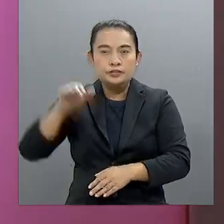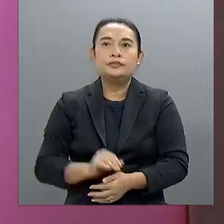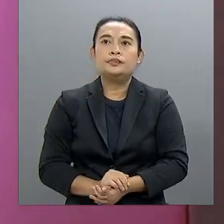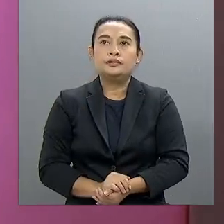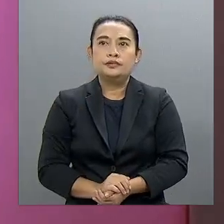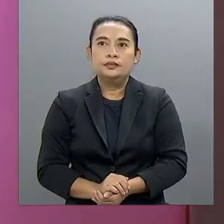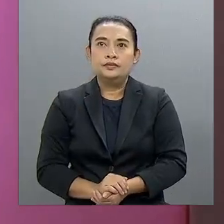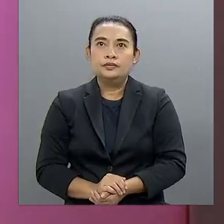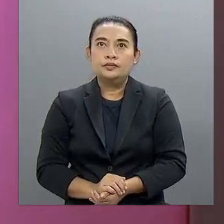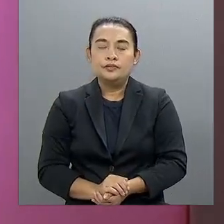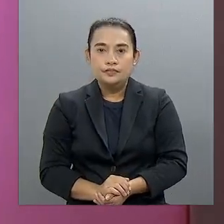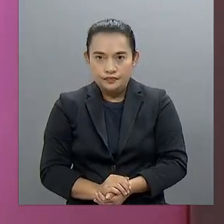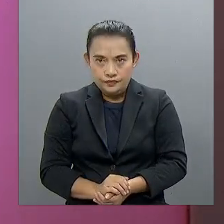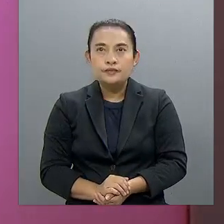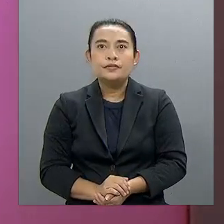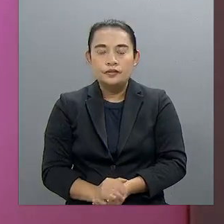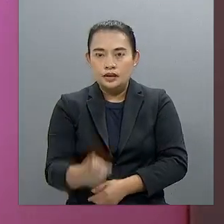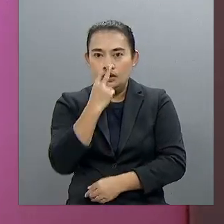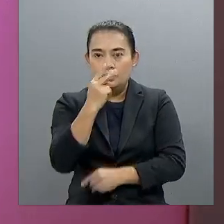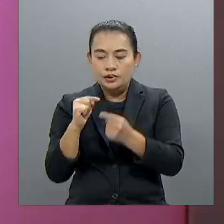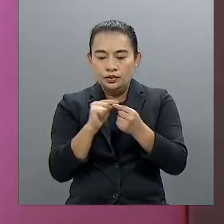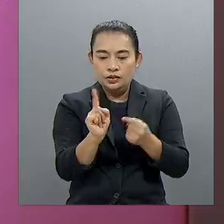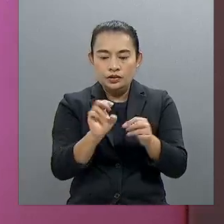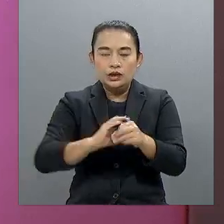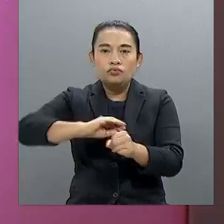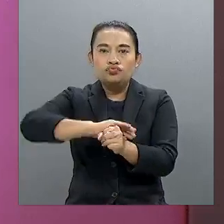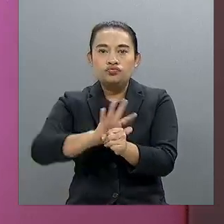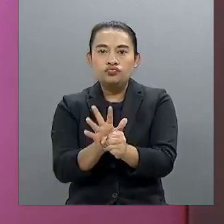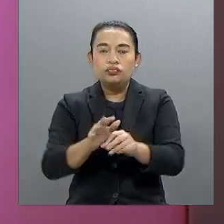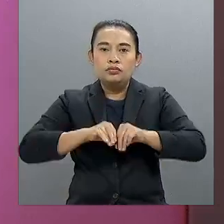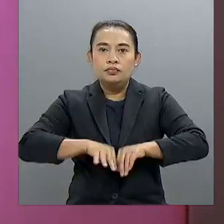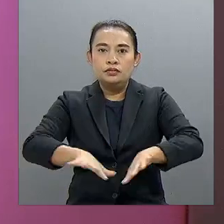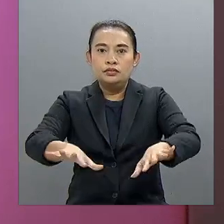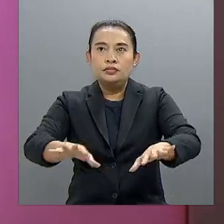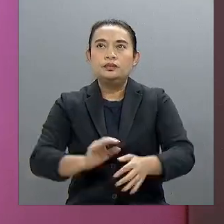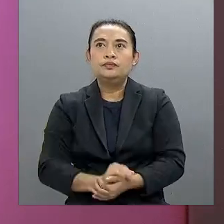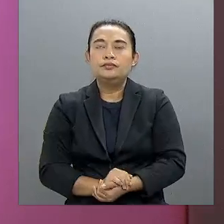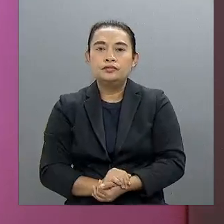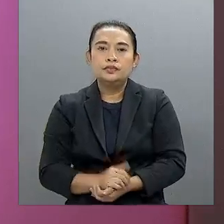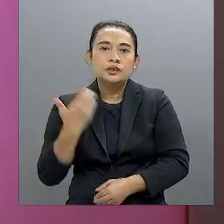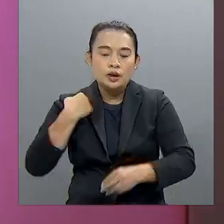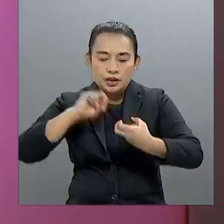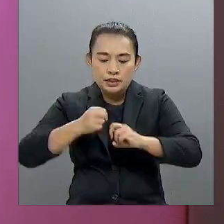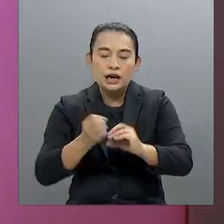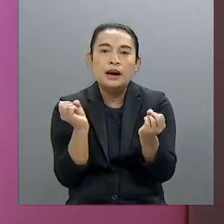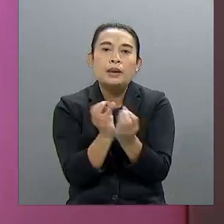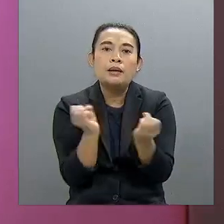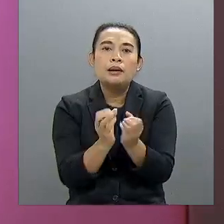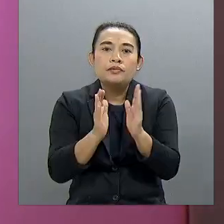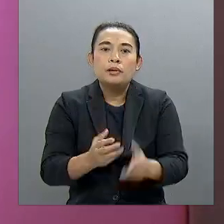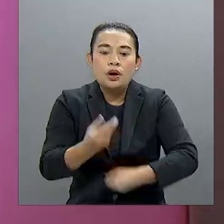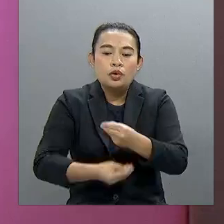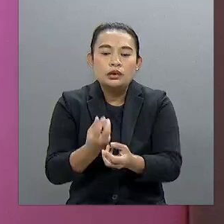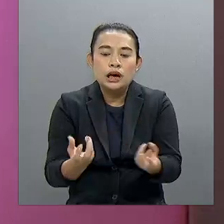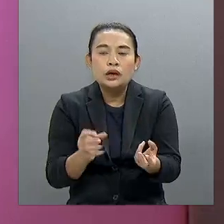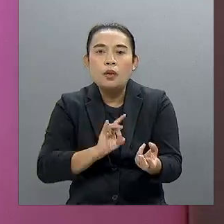เรื่องครคผชมครัในช่งของการแทยระบาขโวิ-19 นะครับหลายวงการเขากไดรบผกระทบไมใชกจะเพรพอค้าแ่ค้าเท่านั้นนะครัแต่นัก